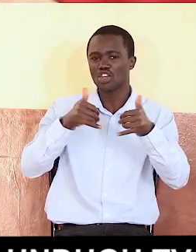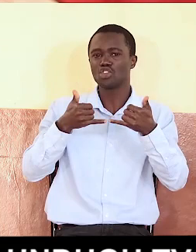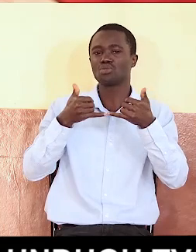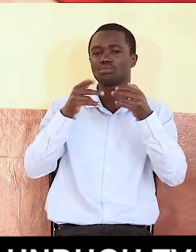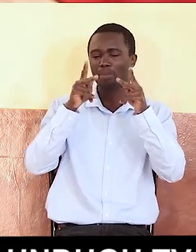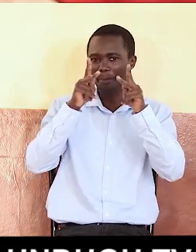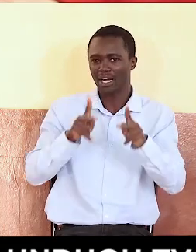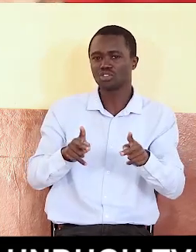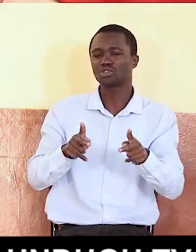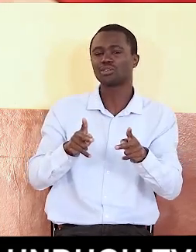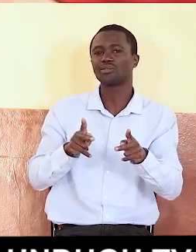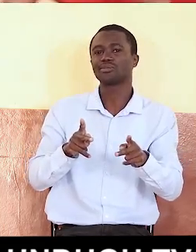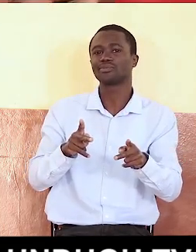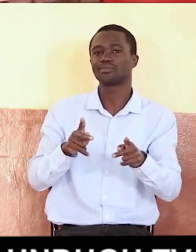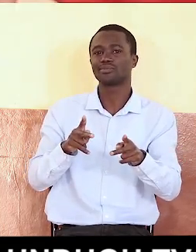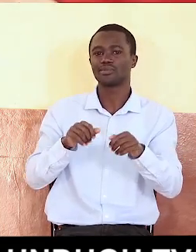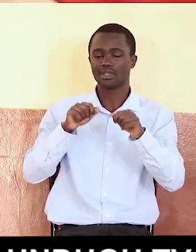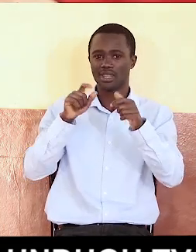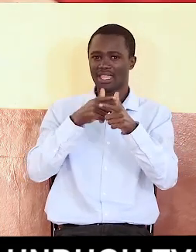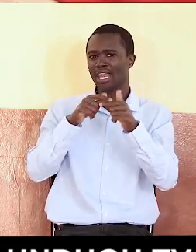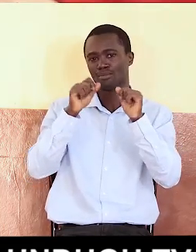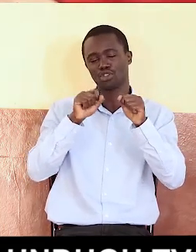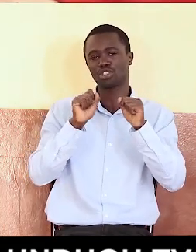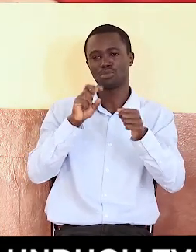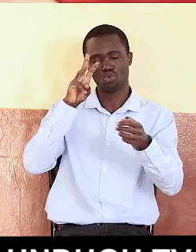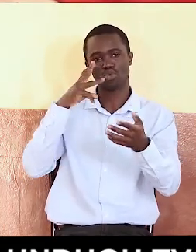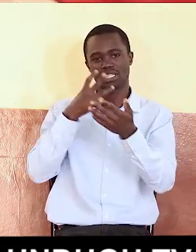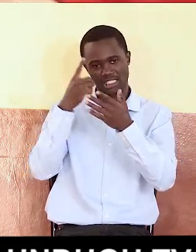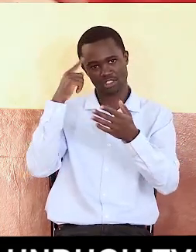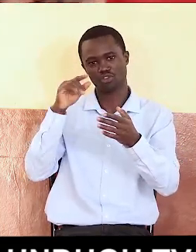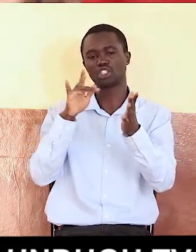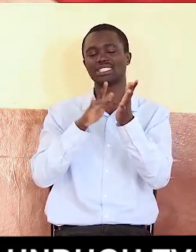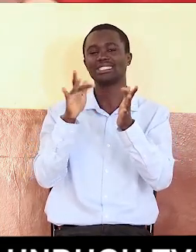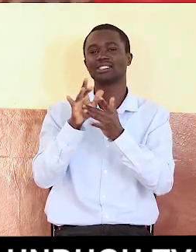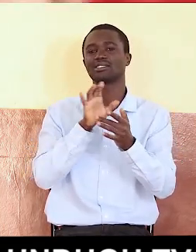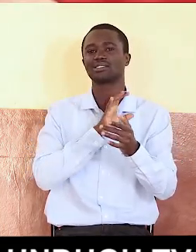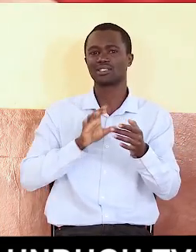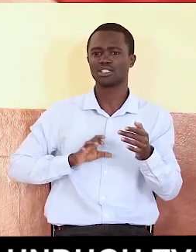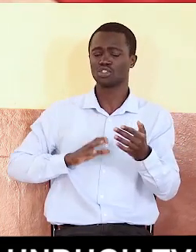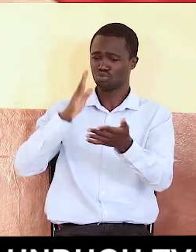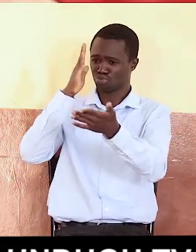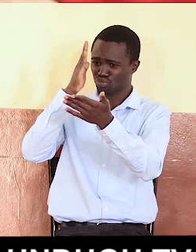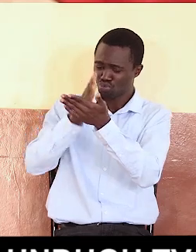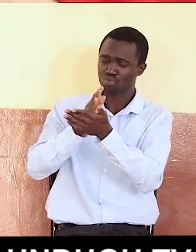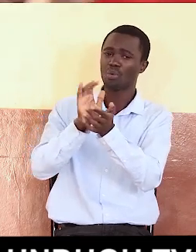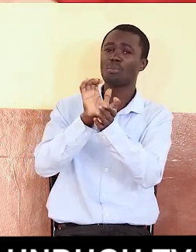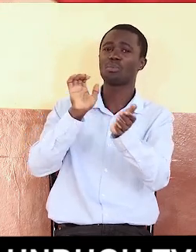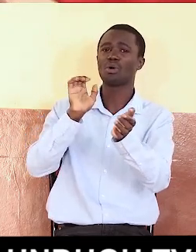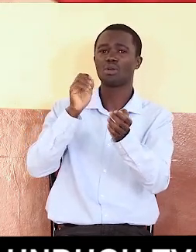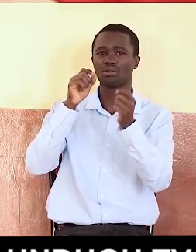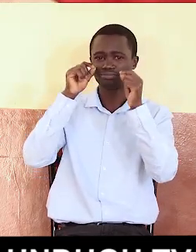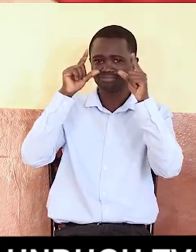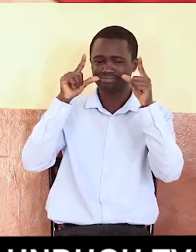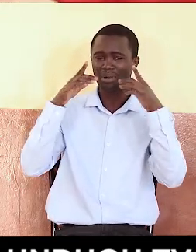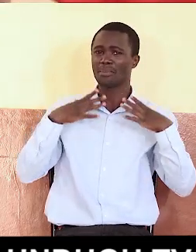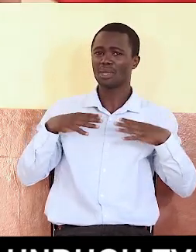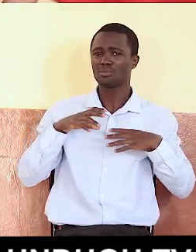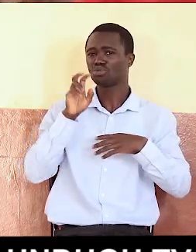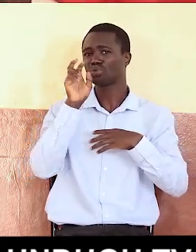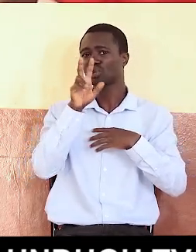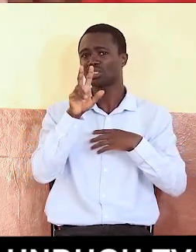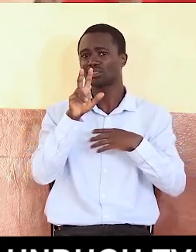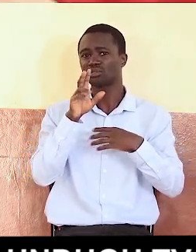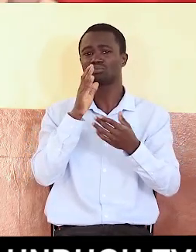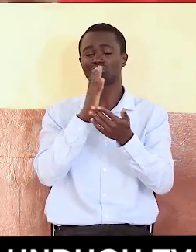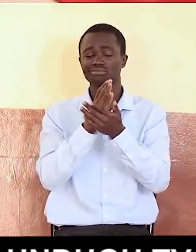kipya, ndiposa utamshuhudia Yesu. Aliwafumbua macho waone. Ijapokuwa walimsingizia yeye